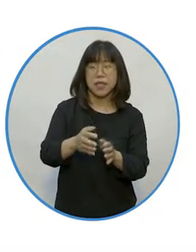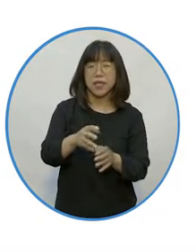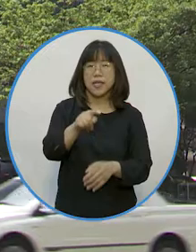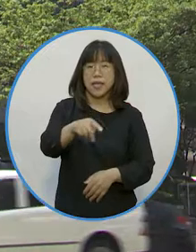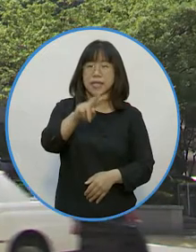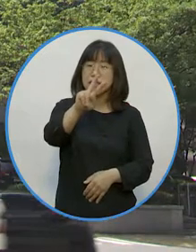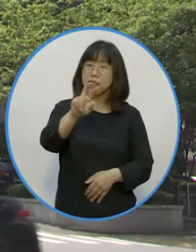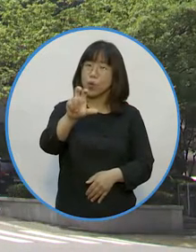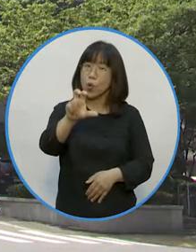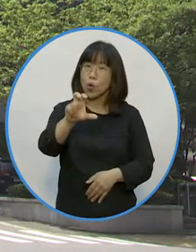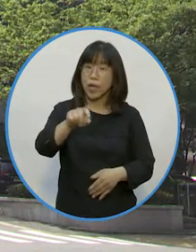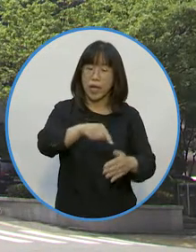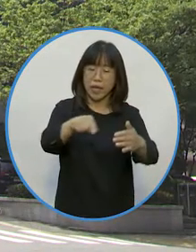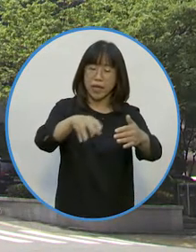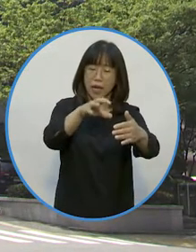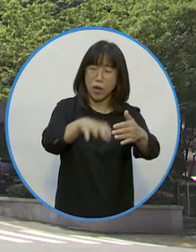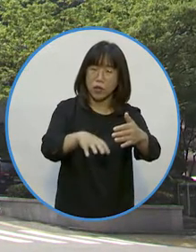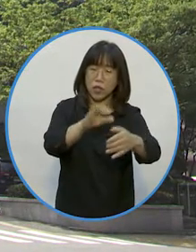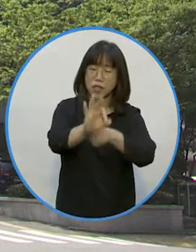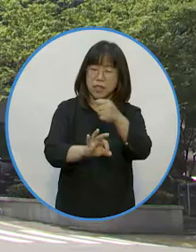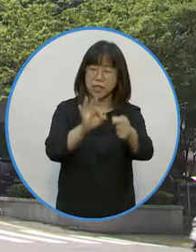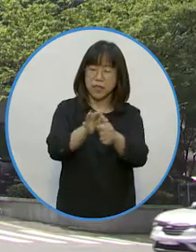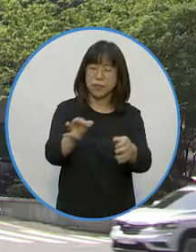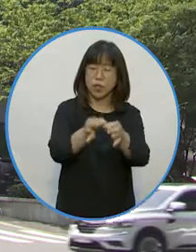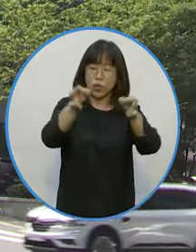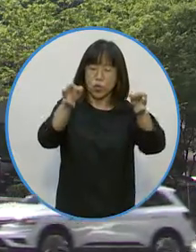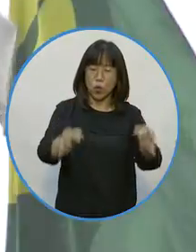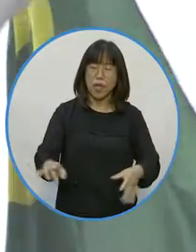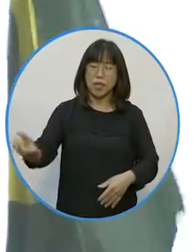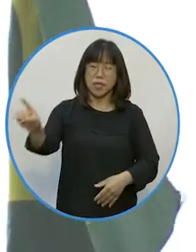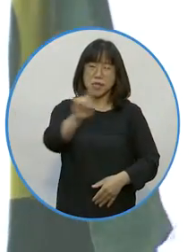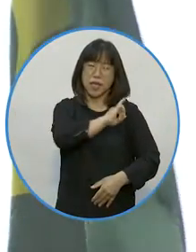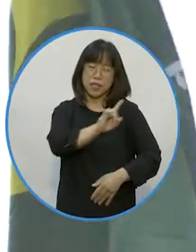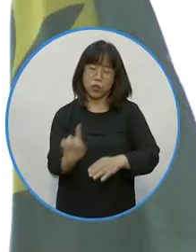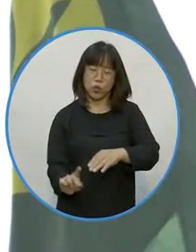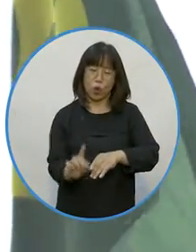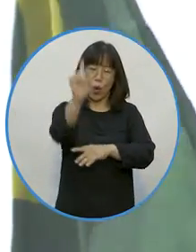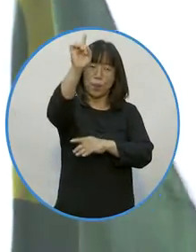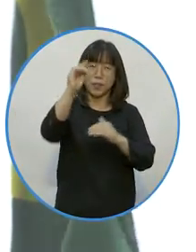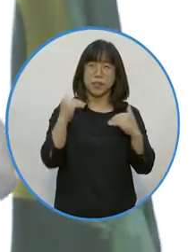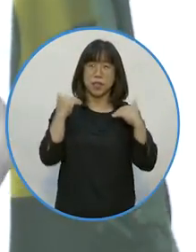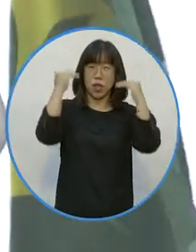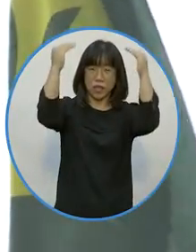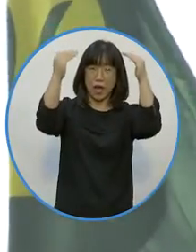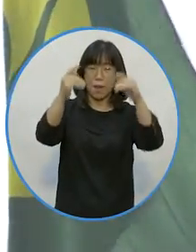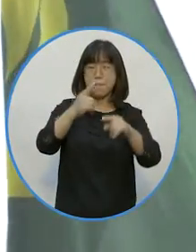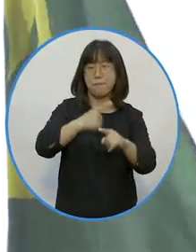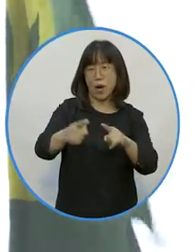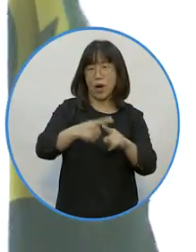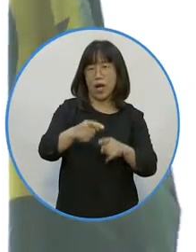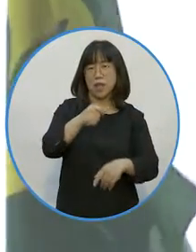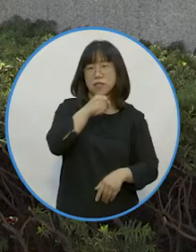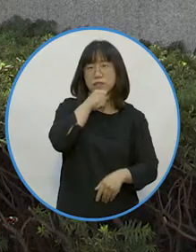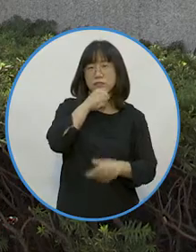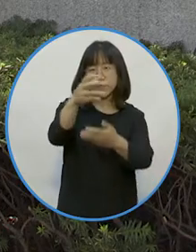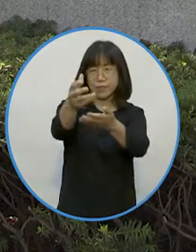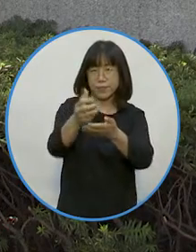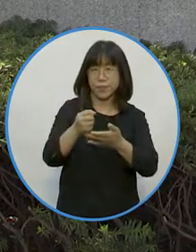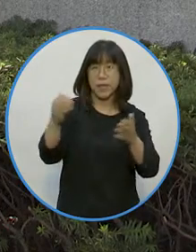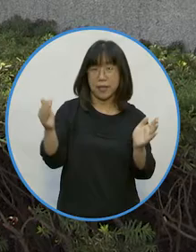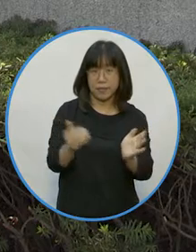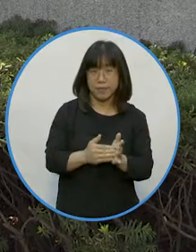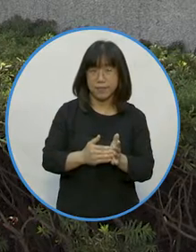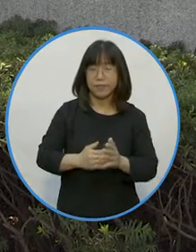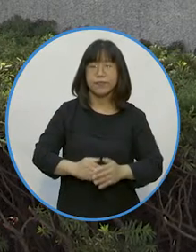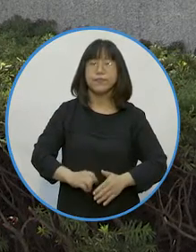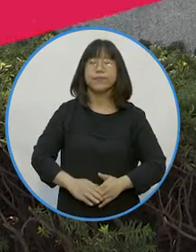한국지방자치경쟁력지수평가에서 서울시 25개 자치구 중 지난 10년간 가장 혁신적인 성장을 이뤄낸 지자체로 평가받은 바